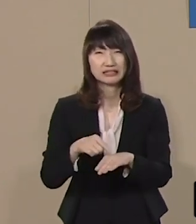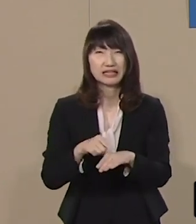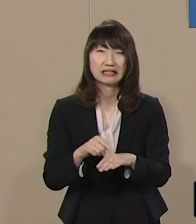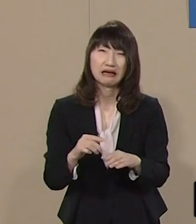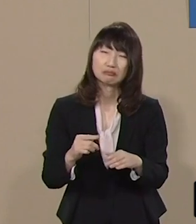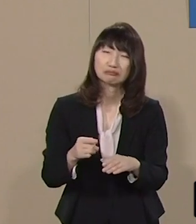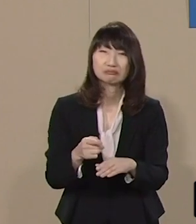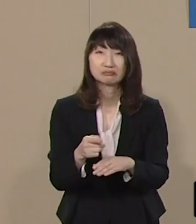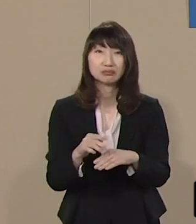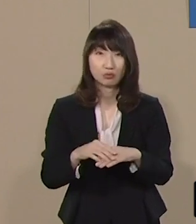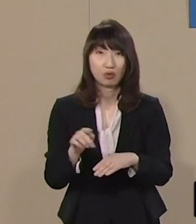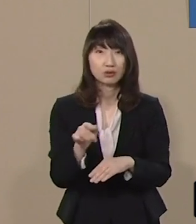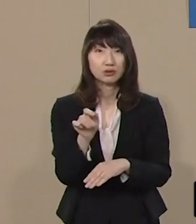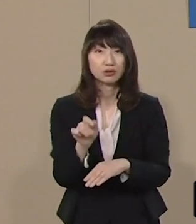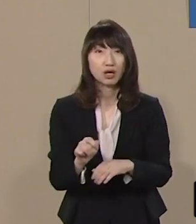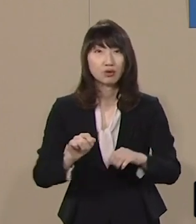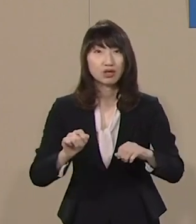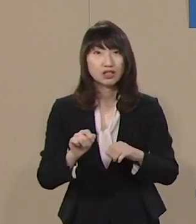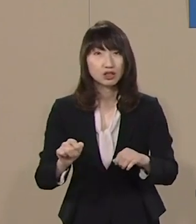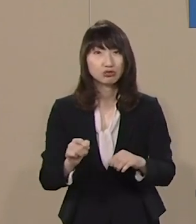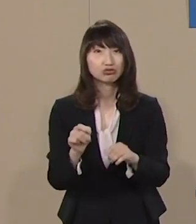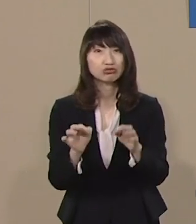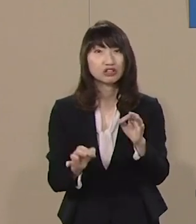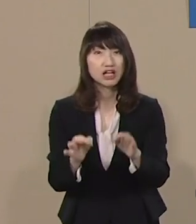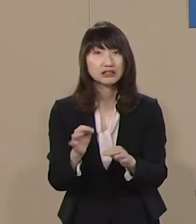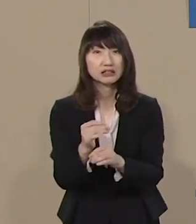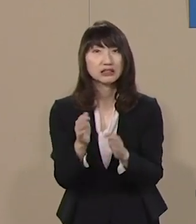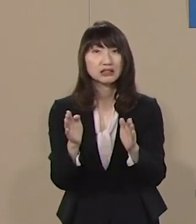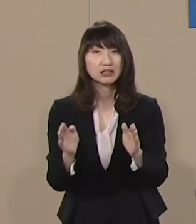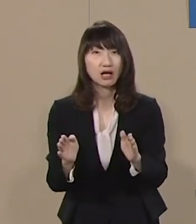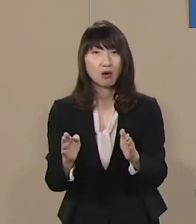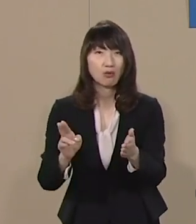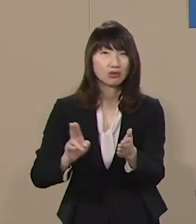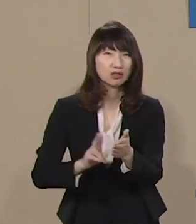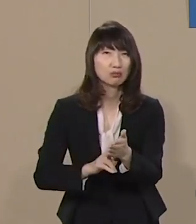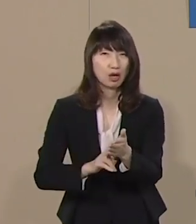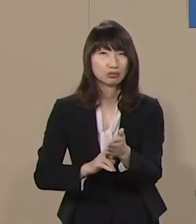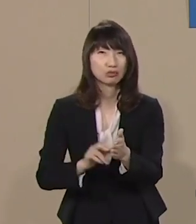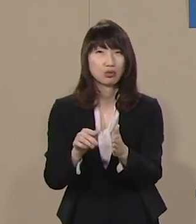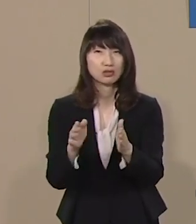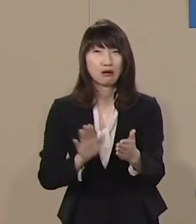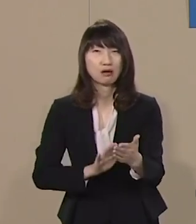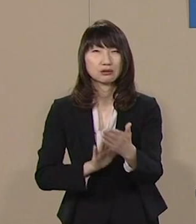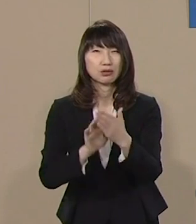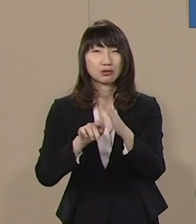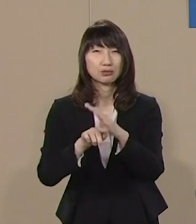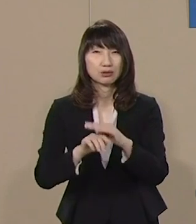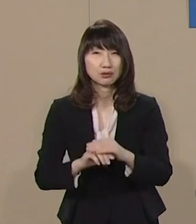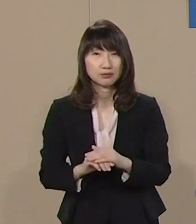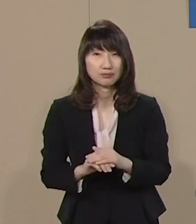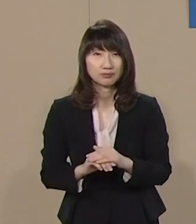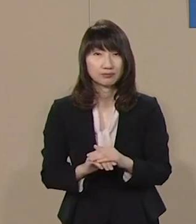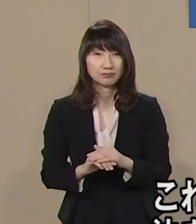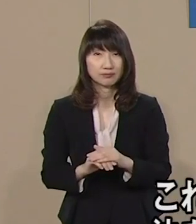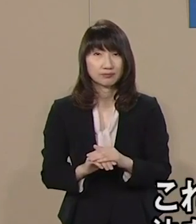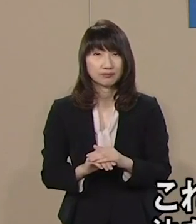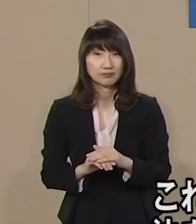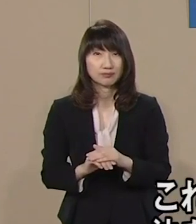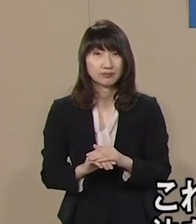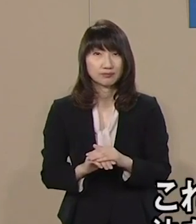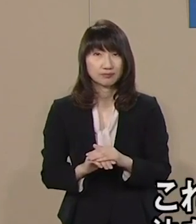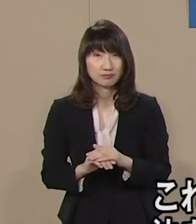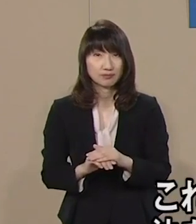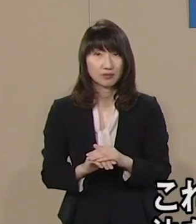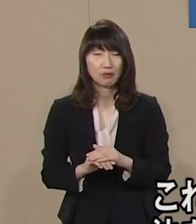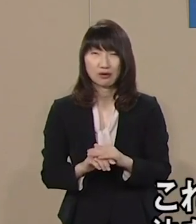に人間の生きる価値を期間を一方的に判断される時代がもうすぐそこまで迫っているこれら